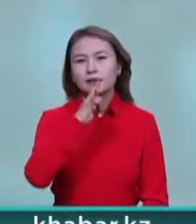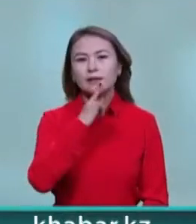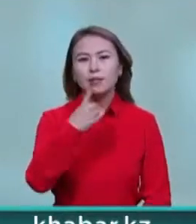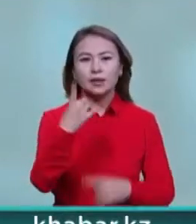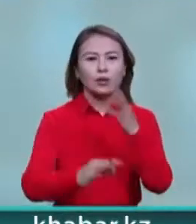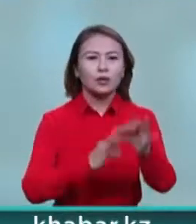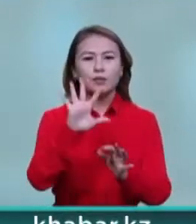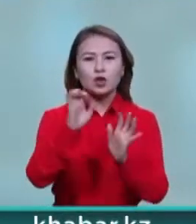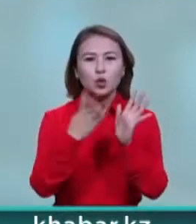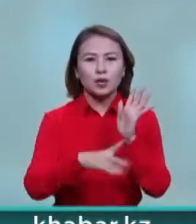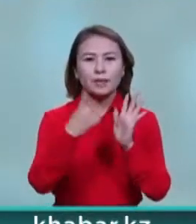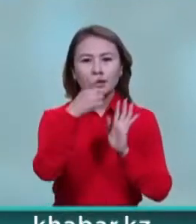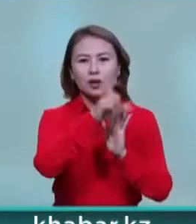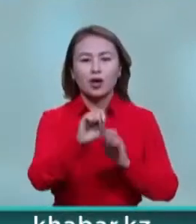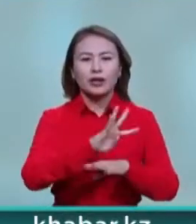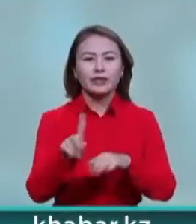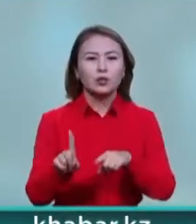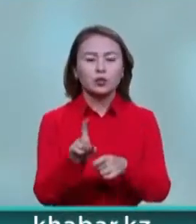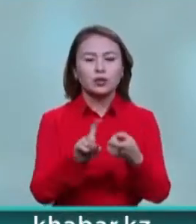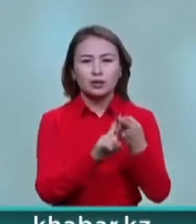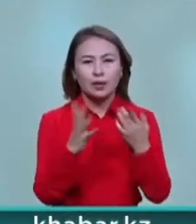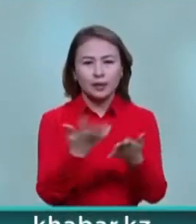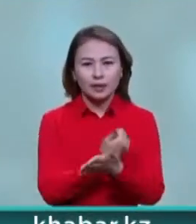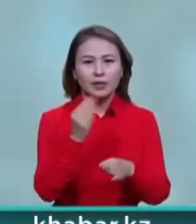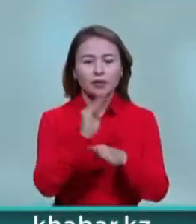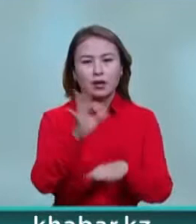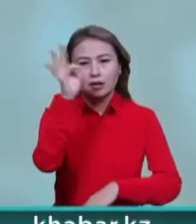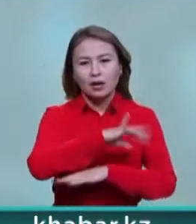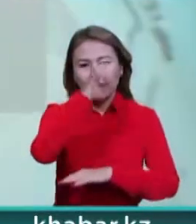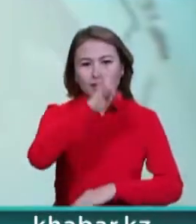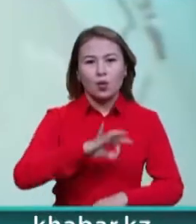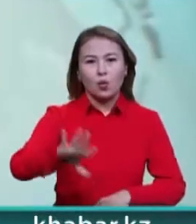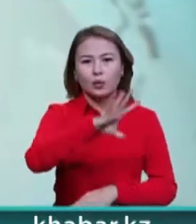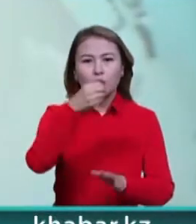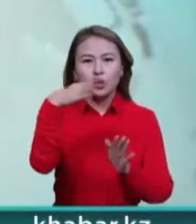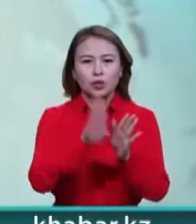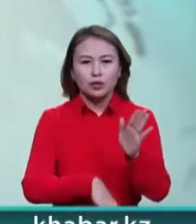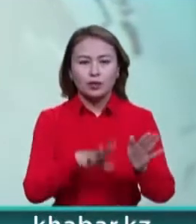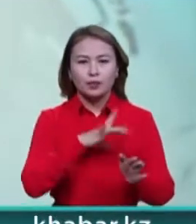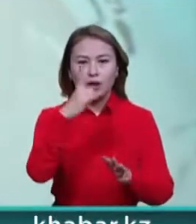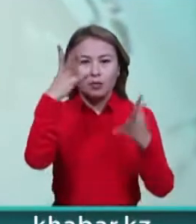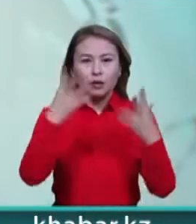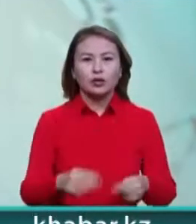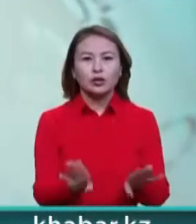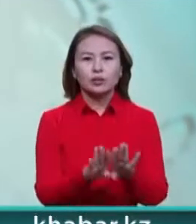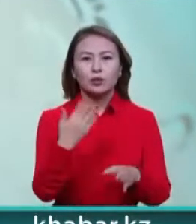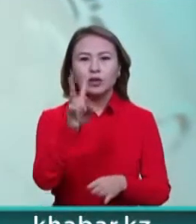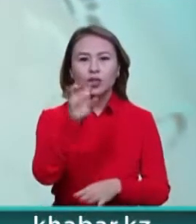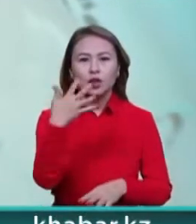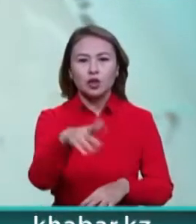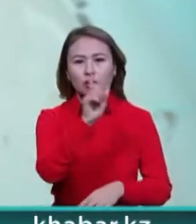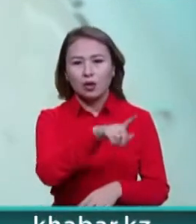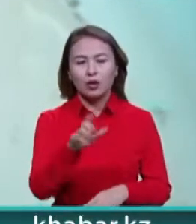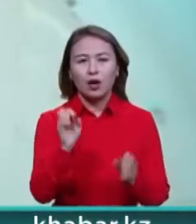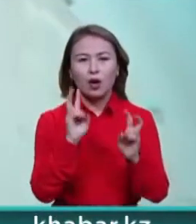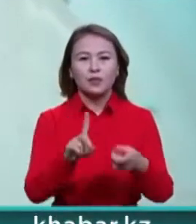Қазақстанда бір тәулікте 591 адамнан коронавирус табылды. Әсіресе, індет Шығыс Қазақстан облысында өршіп барады. Бір күнде бұл